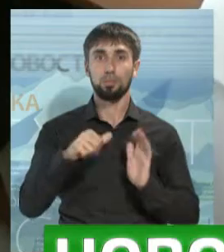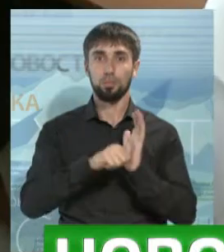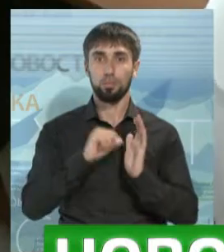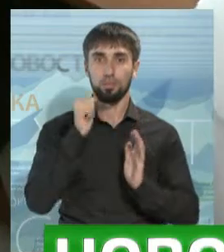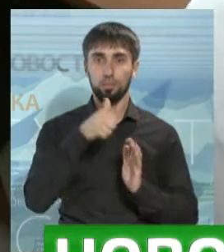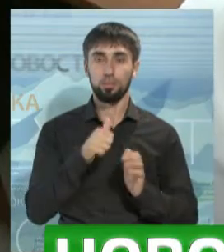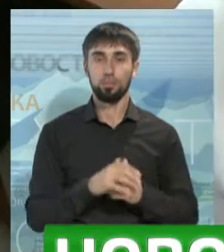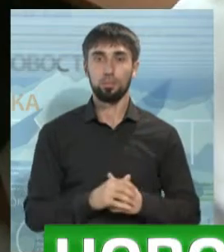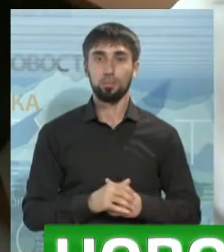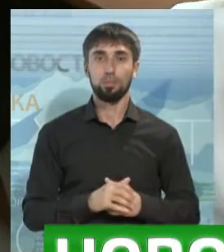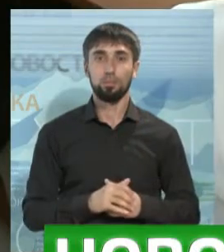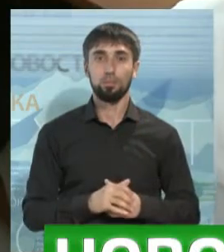года